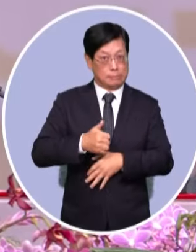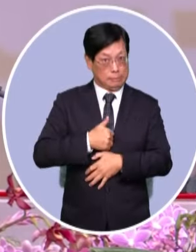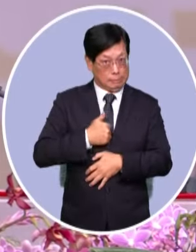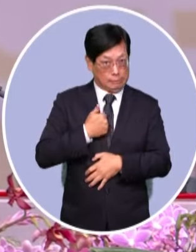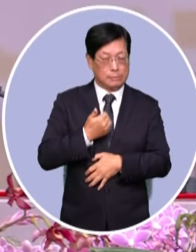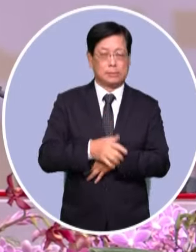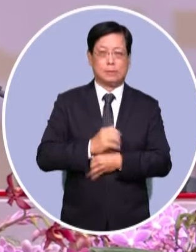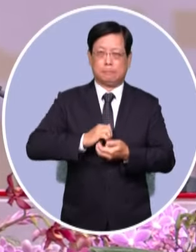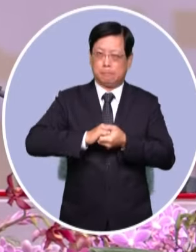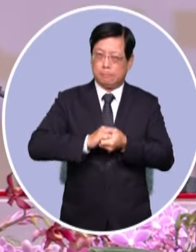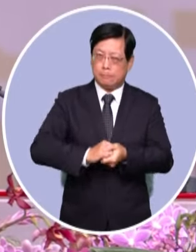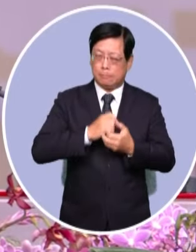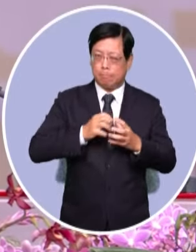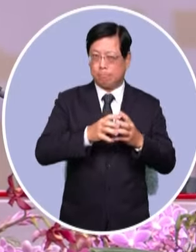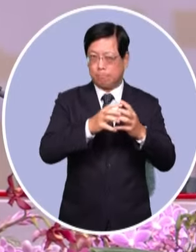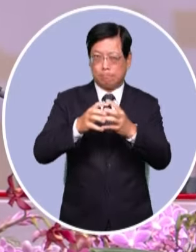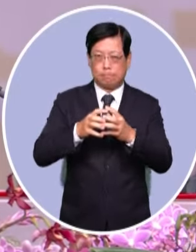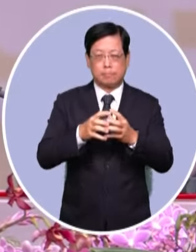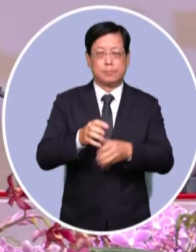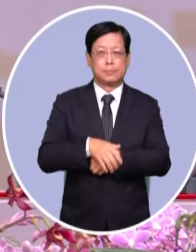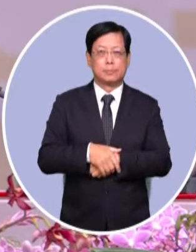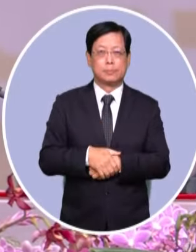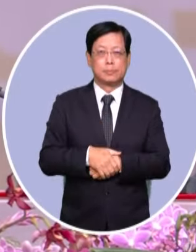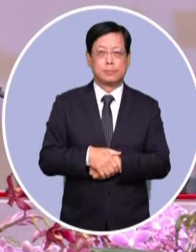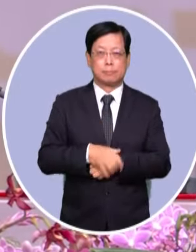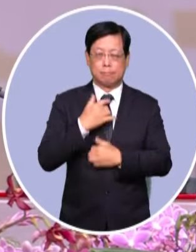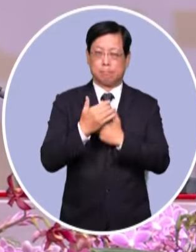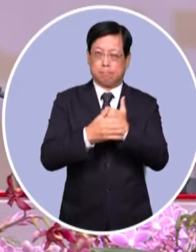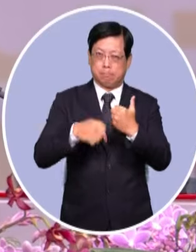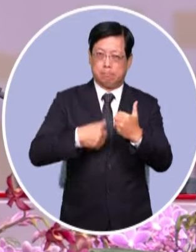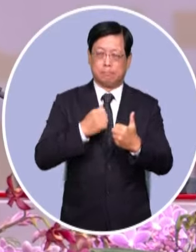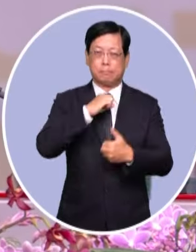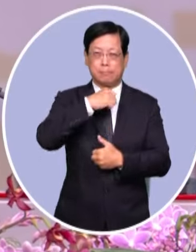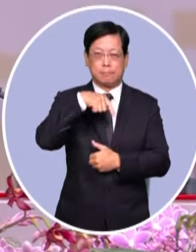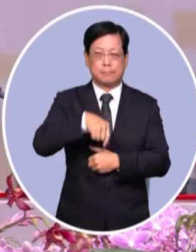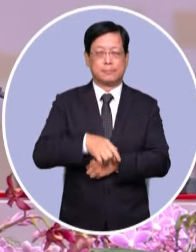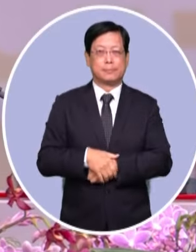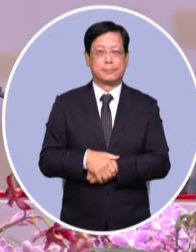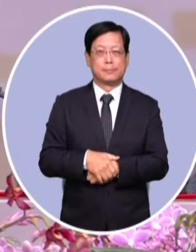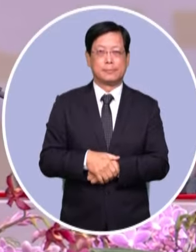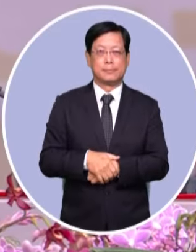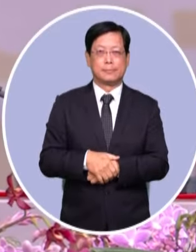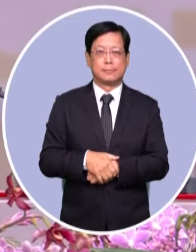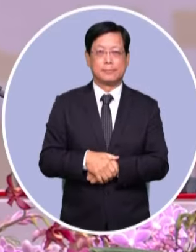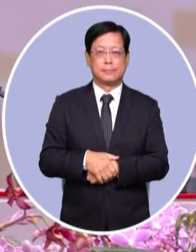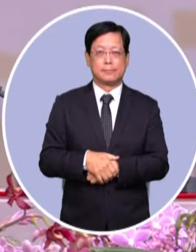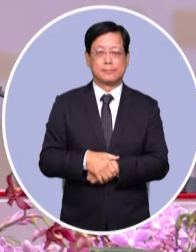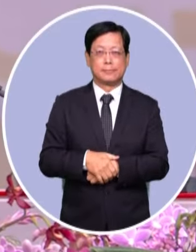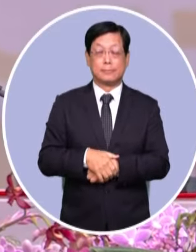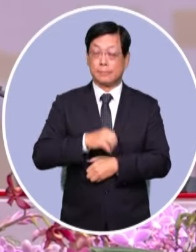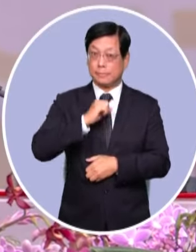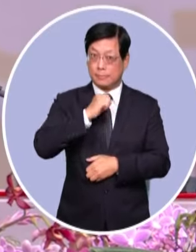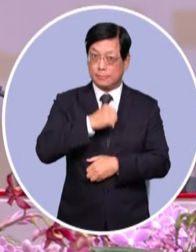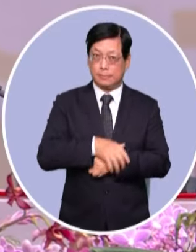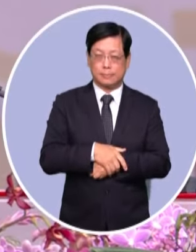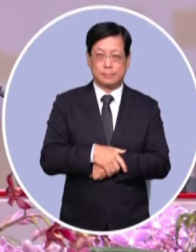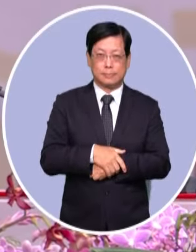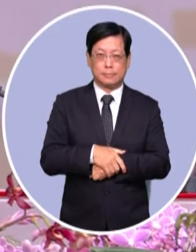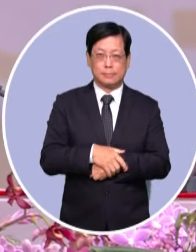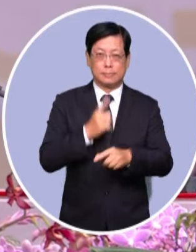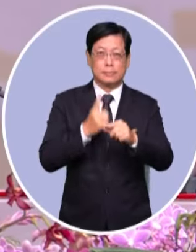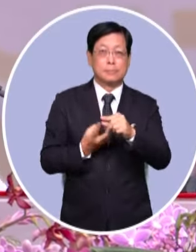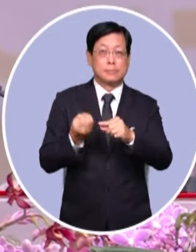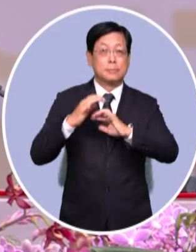我们一定要团结起来，守护台湾这个宝岛。台湾在中